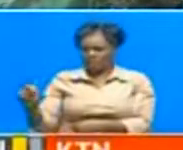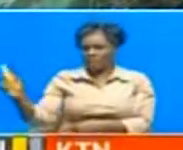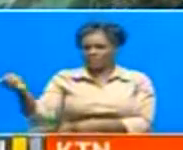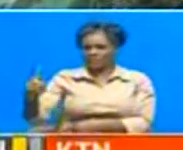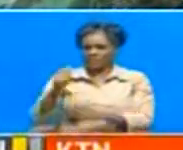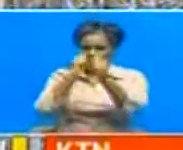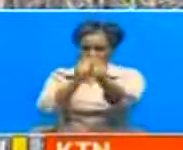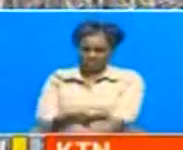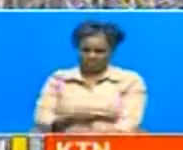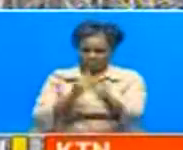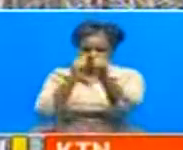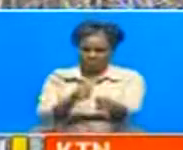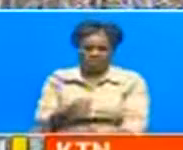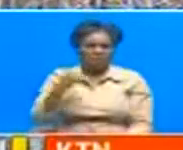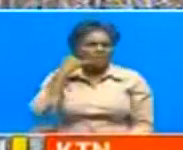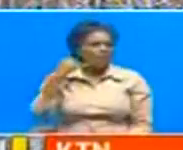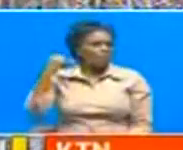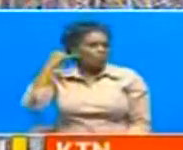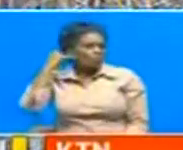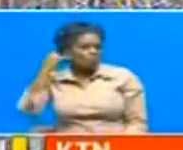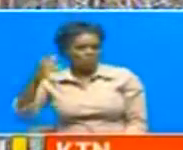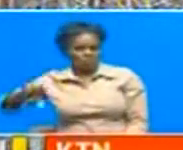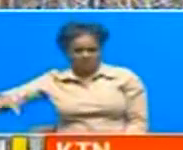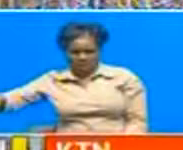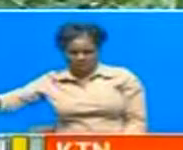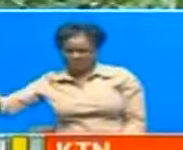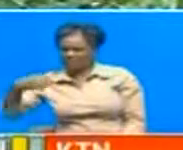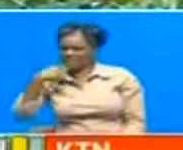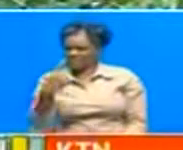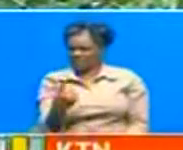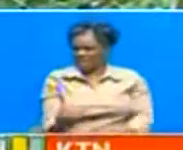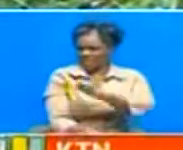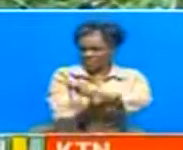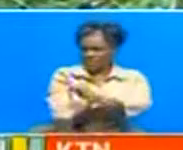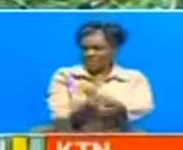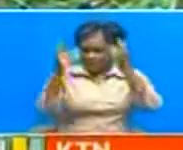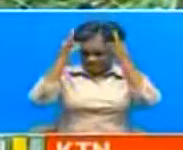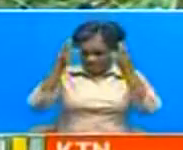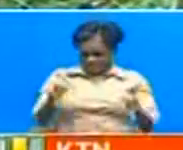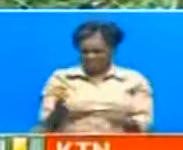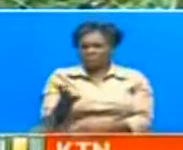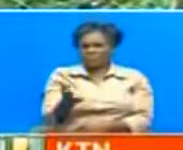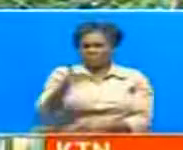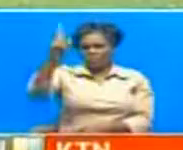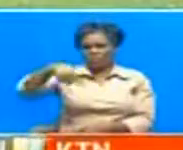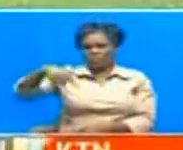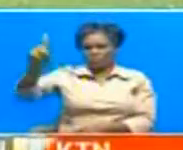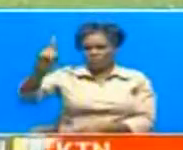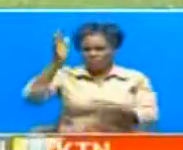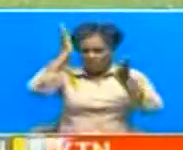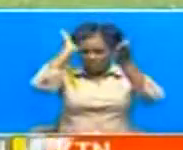kilimo, uvuvi na mifugo kaunti ya Nakuru, Daktari Stanley Chepkonyi, alieleza kuwa hatua waliochukua ya kuidhinisha kichinjio